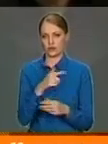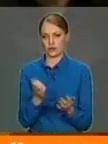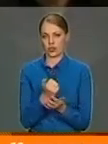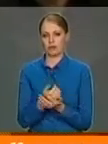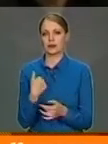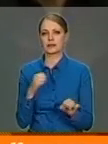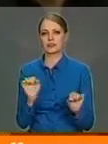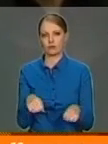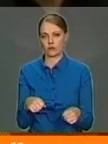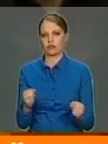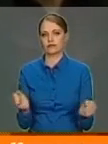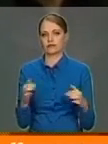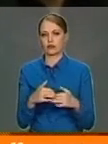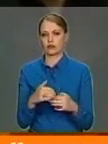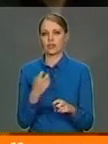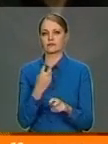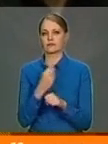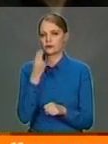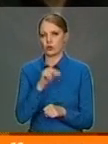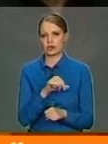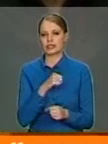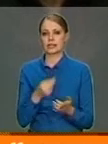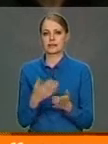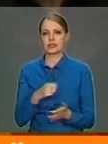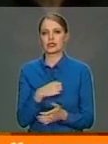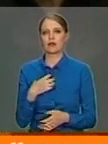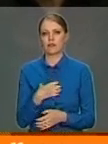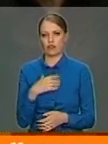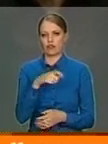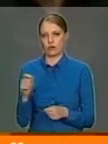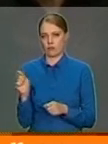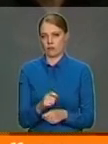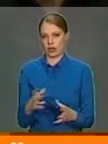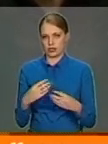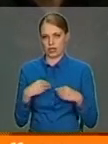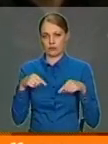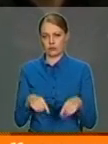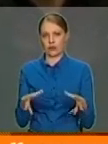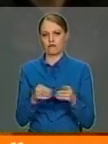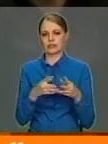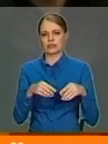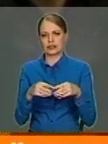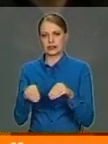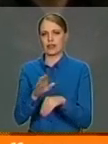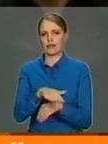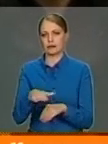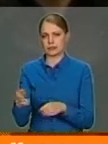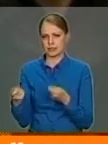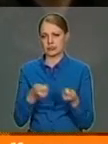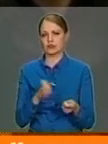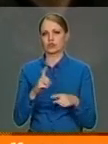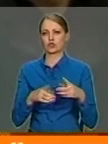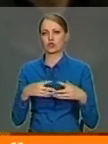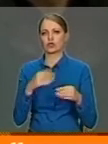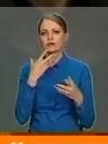Ми змогли зібрати костяк людей, найцінніше, найважливіше. Вони приїхали з нами сюди з сім'ями, з дітьми, з